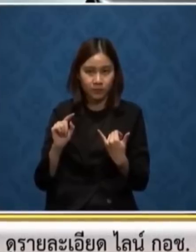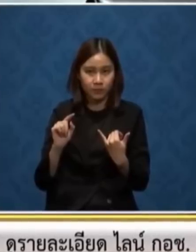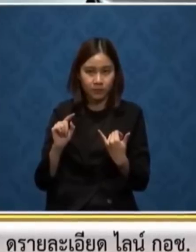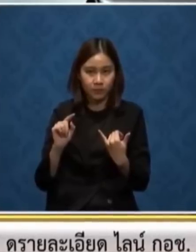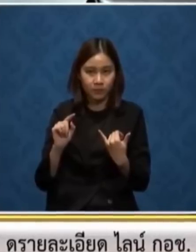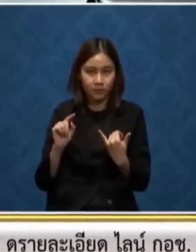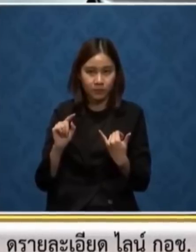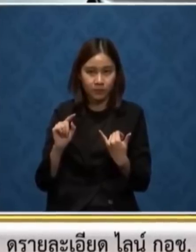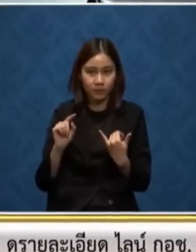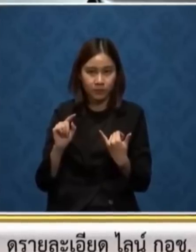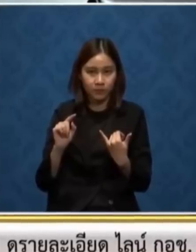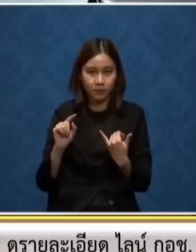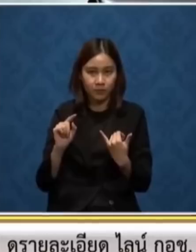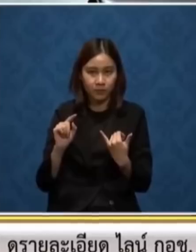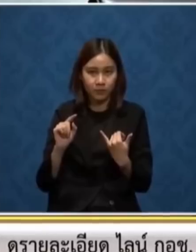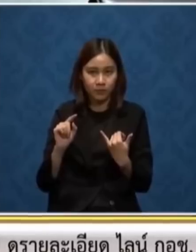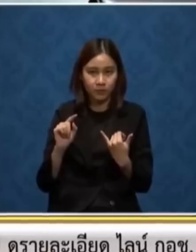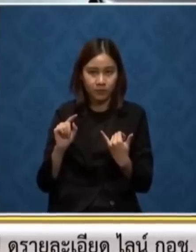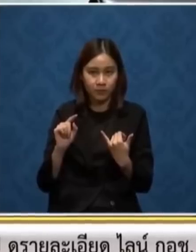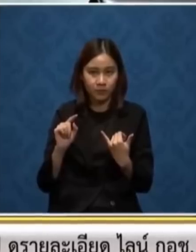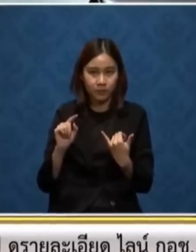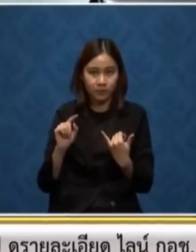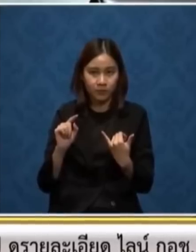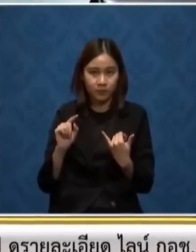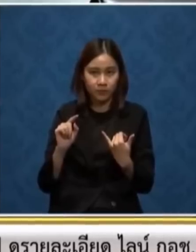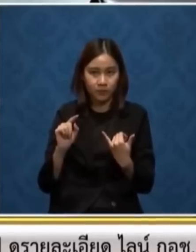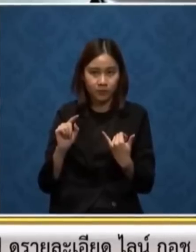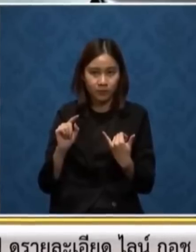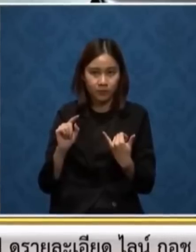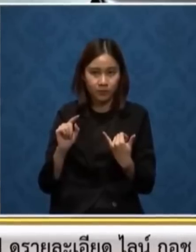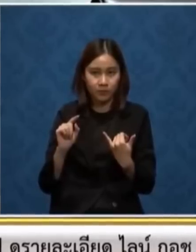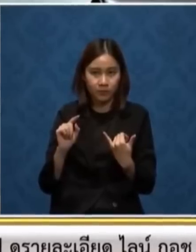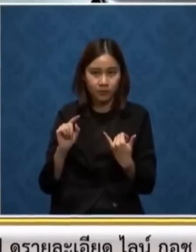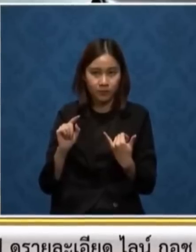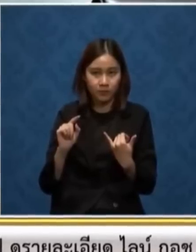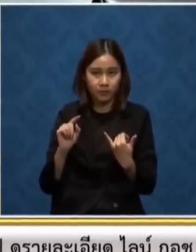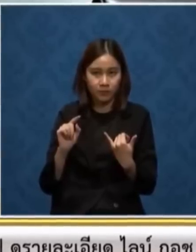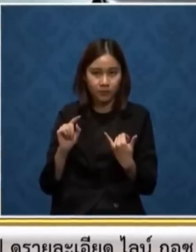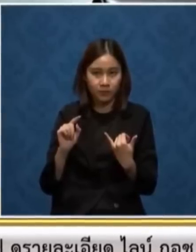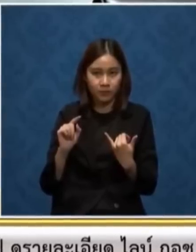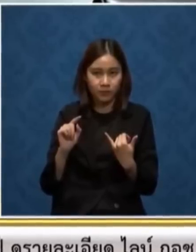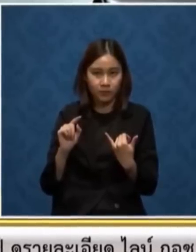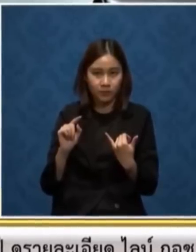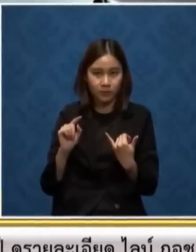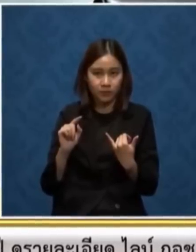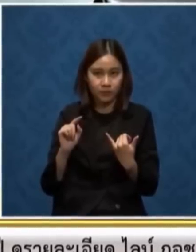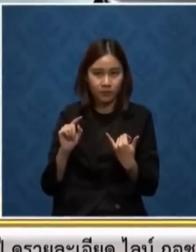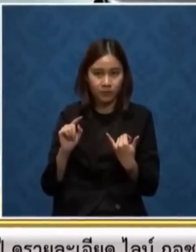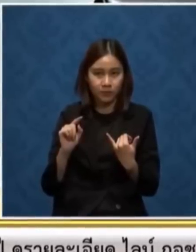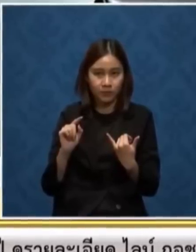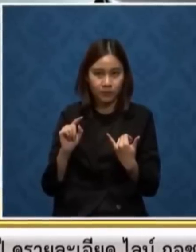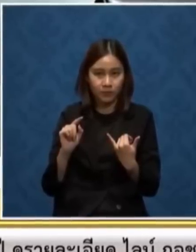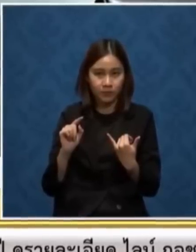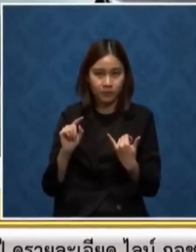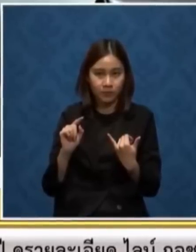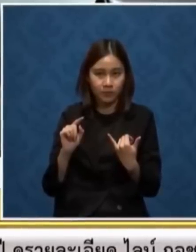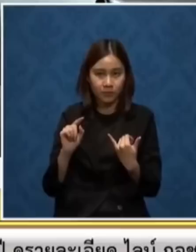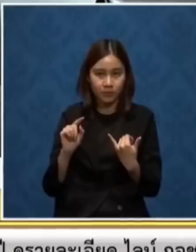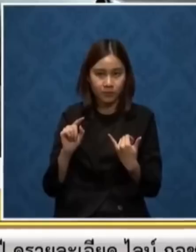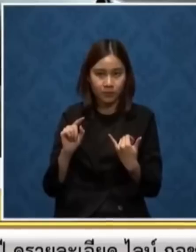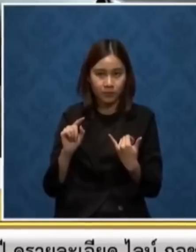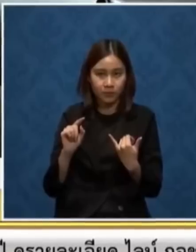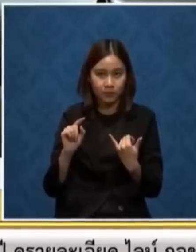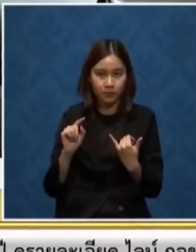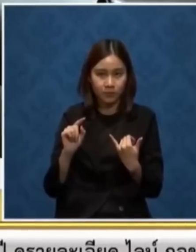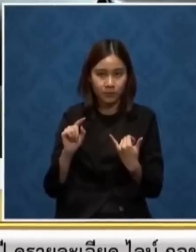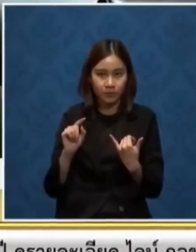ะดิฉันขออภิปรายรับทราบรายงานคณะกรรมการกำกับกิจการพลังงานนะคะเนื่องจากเมื่อช่วงเช้าของวันนี้ค่ะ